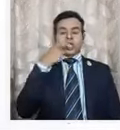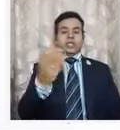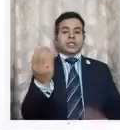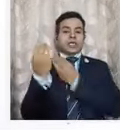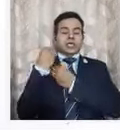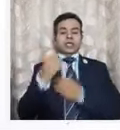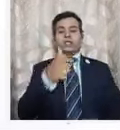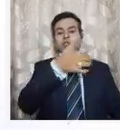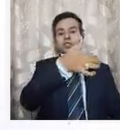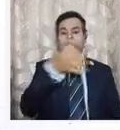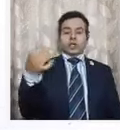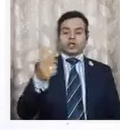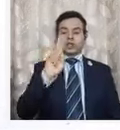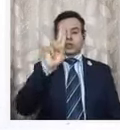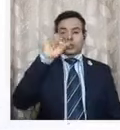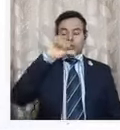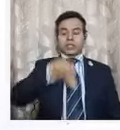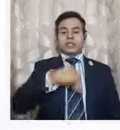64,959 জন।